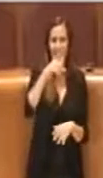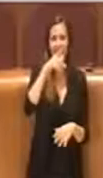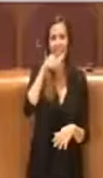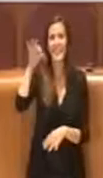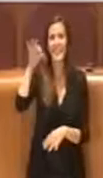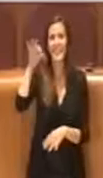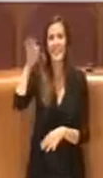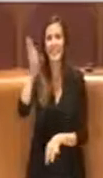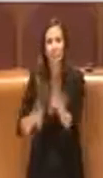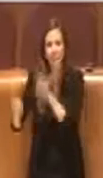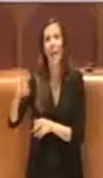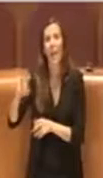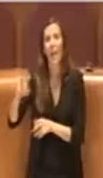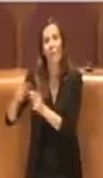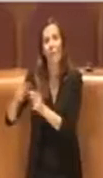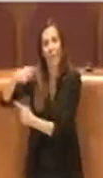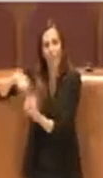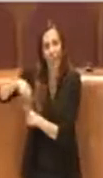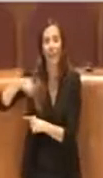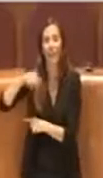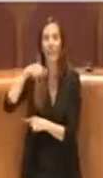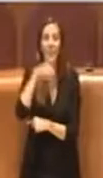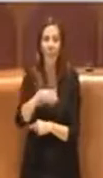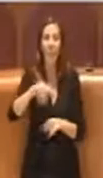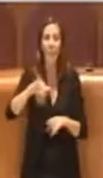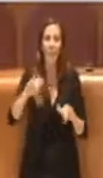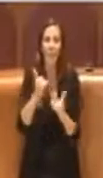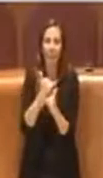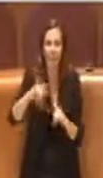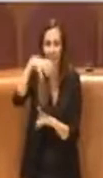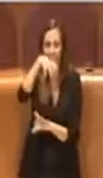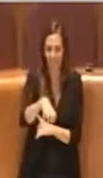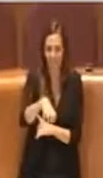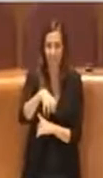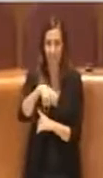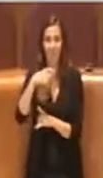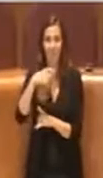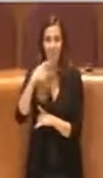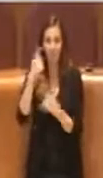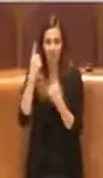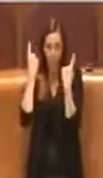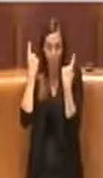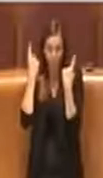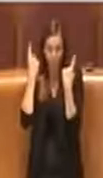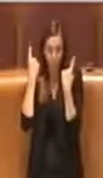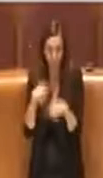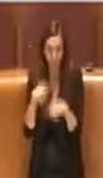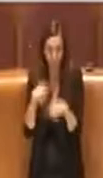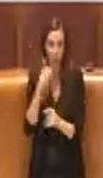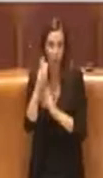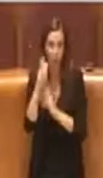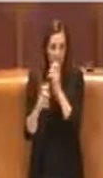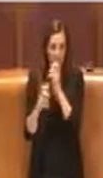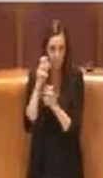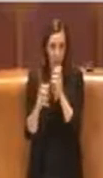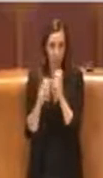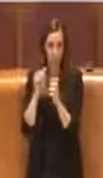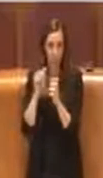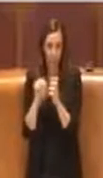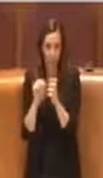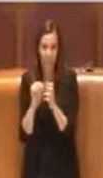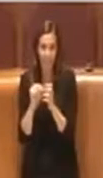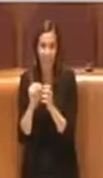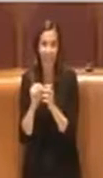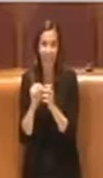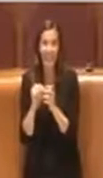spettacolo viaggiante e parchi divertimento. Naturalmente di tutta questa confusione devo dire,